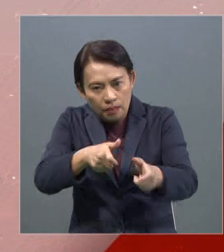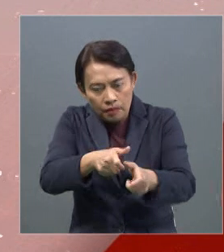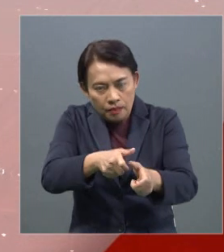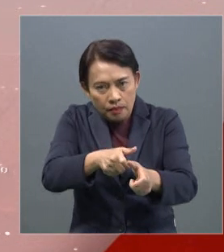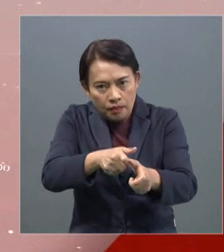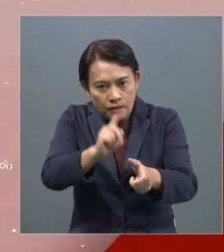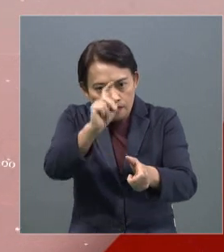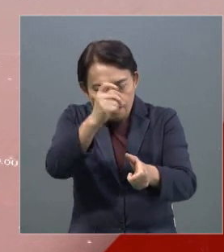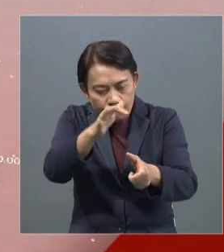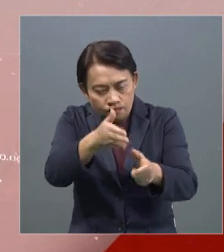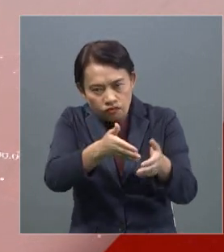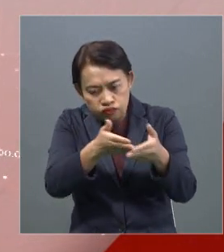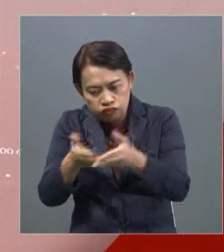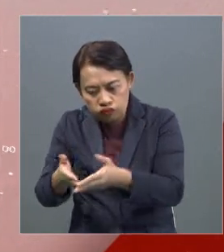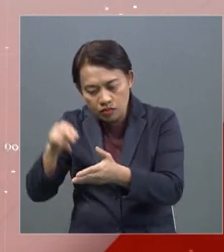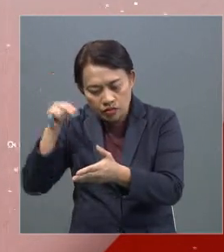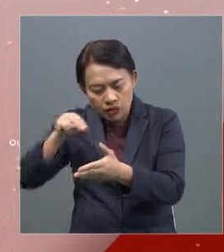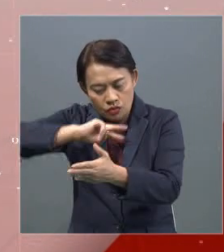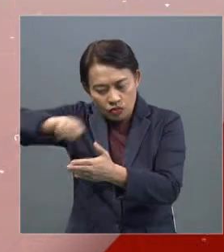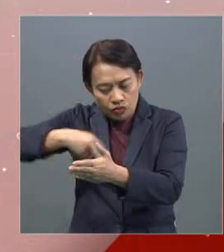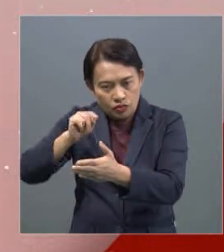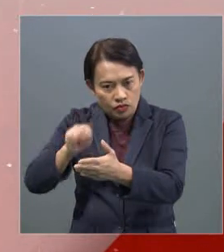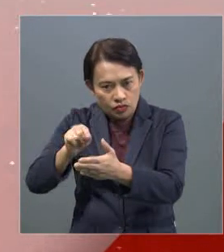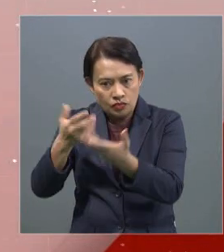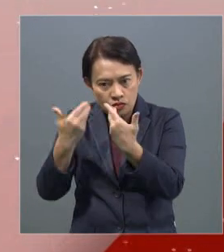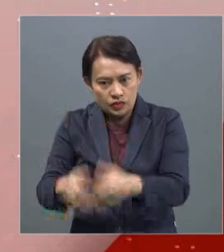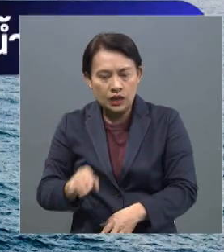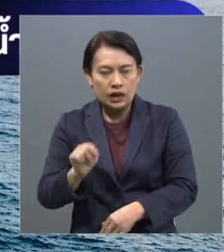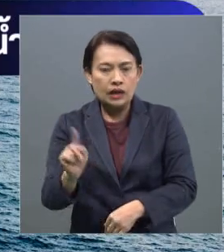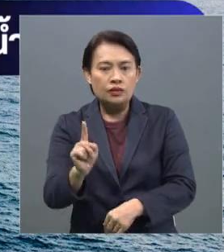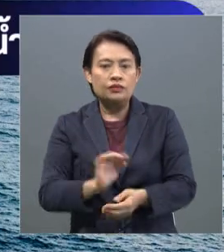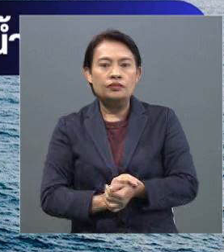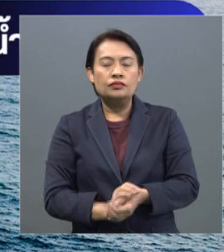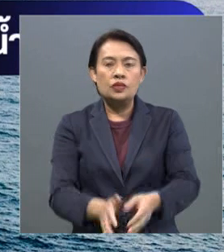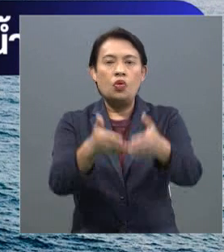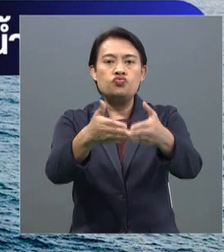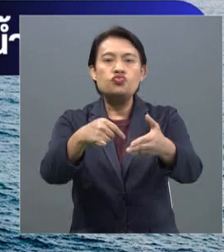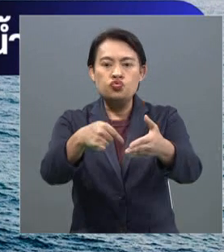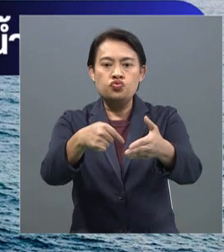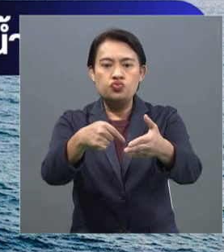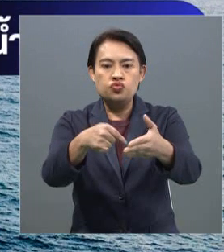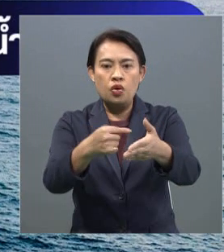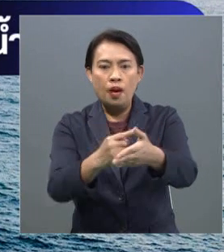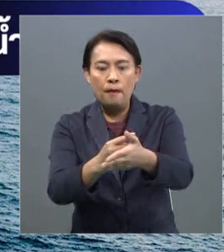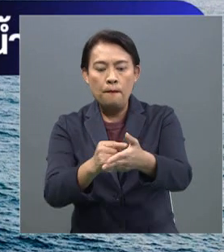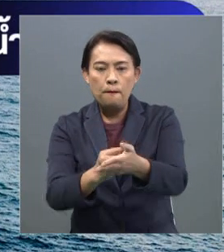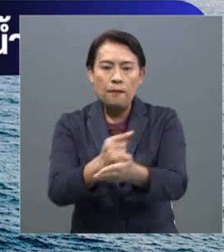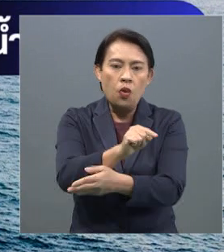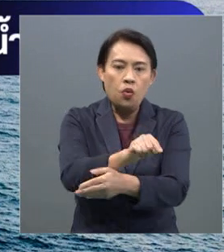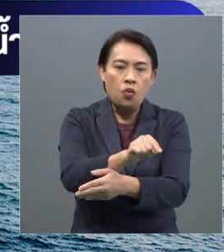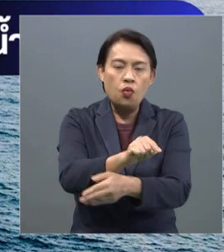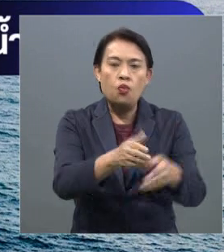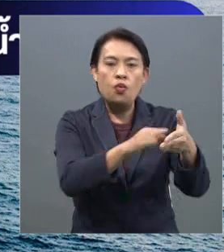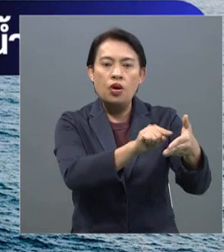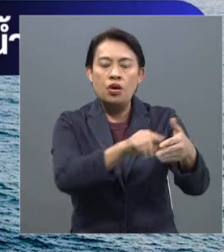ฝั่งเข้ามาตรวจสอบในการแก้ไขแต่ระหว่างดำเนินการเกิดปืนลั่นนะครับไปโดนเรือหลวงคีรีรัตน์ที่จอดอยู่